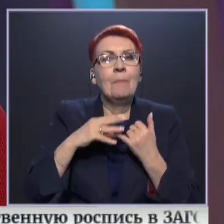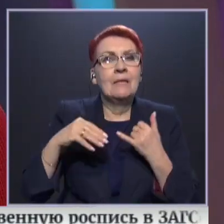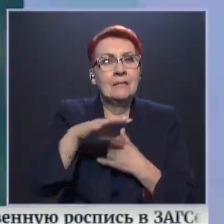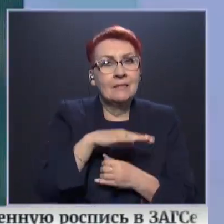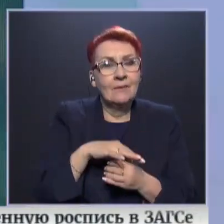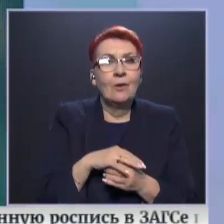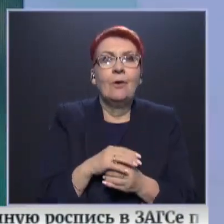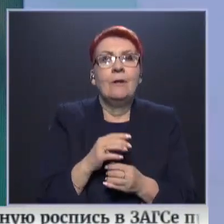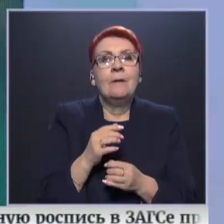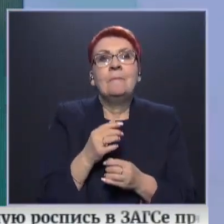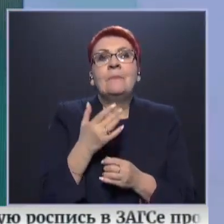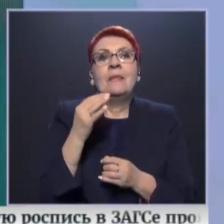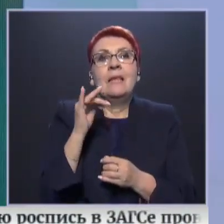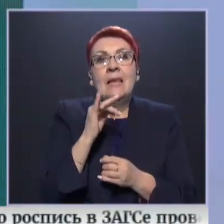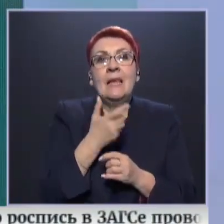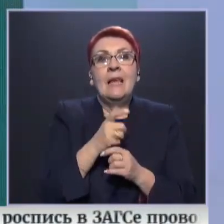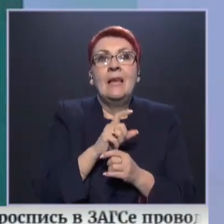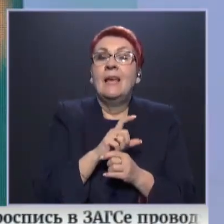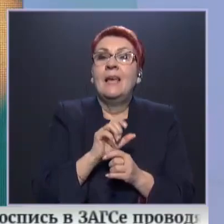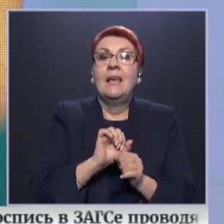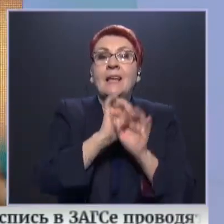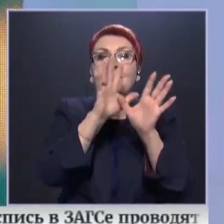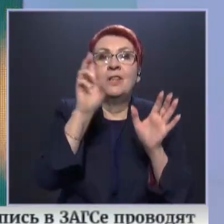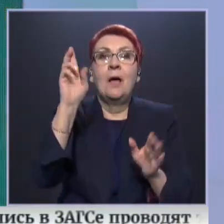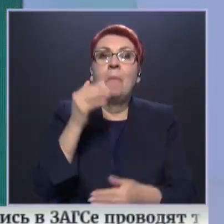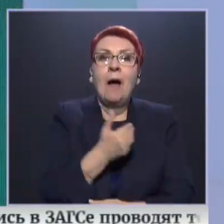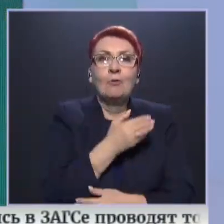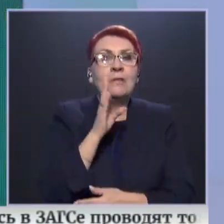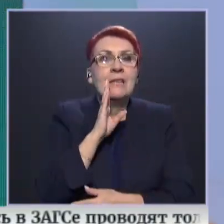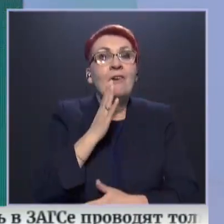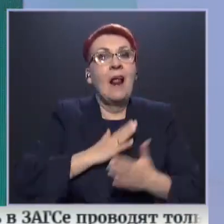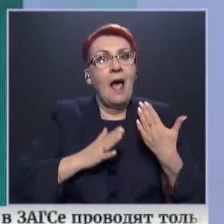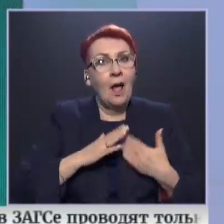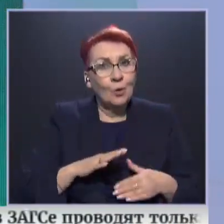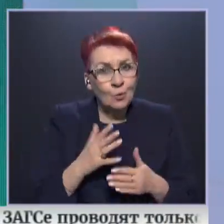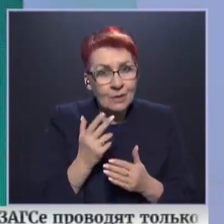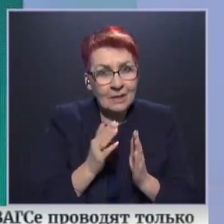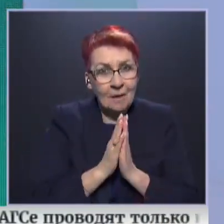«Богородица Дева, радуйся» составлена из ангельского приветствия и